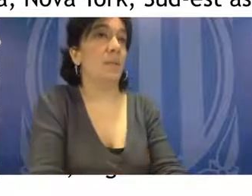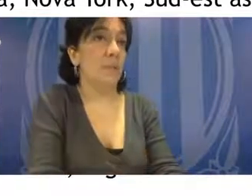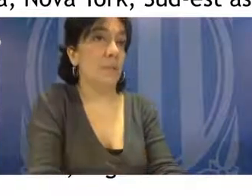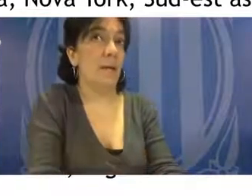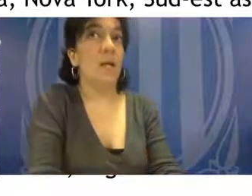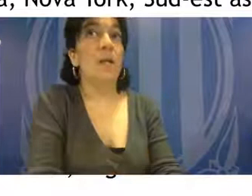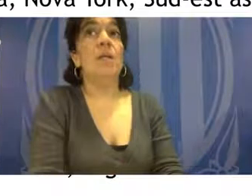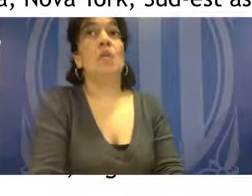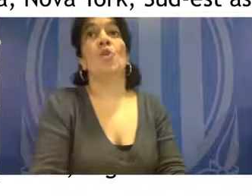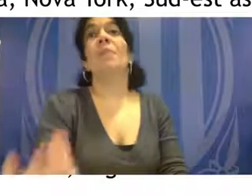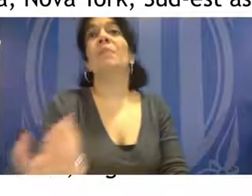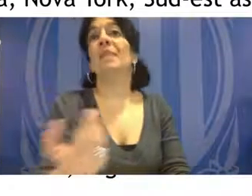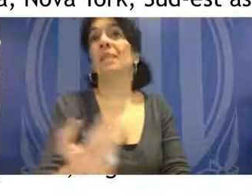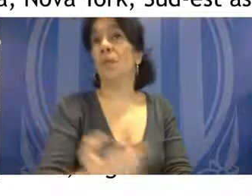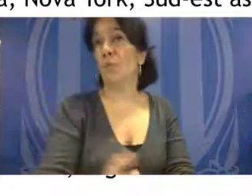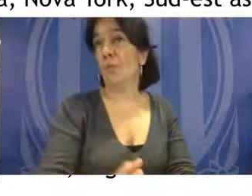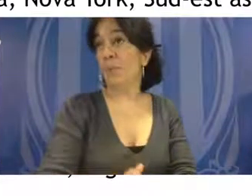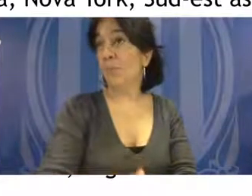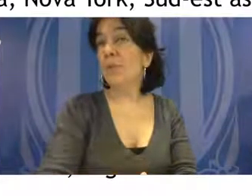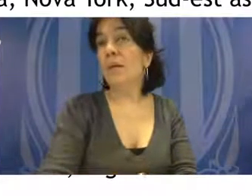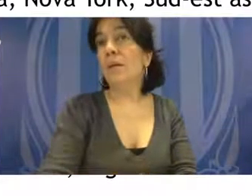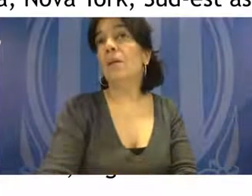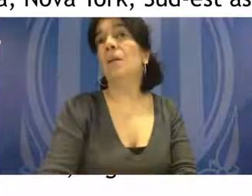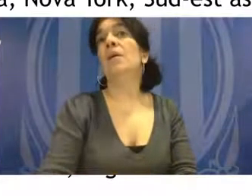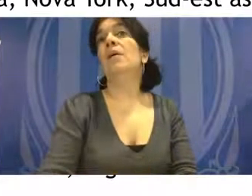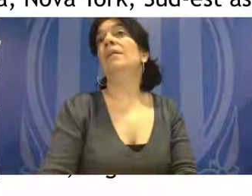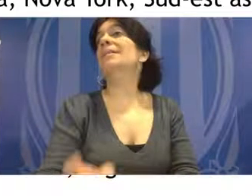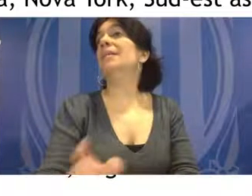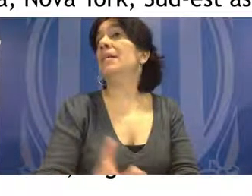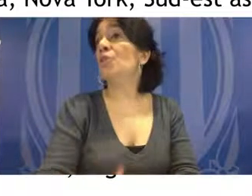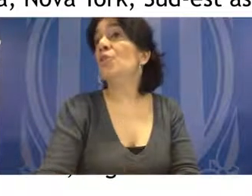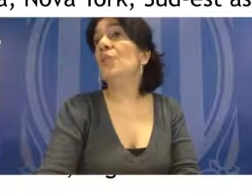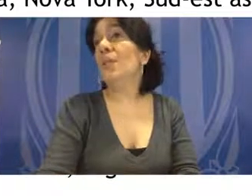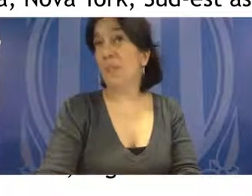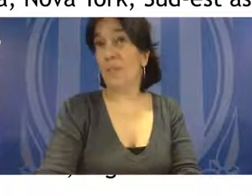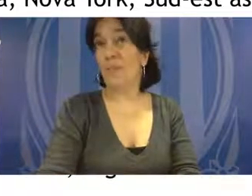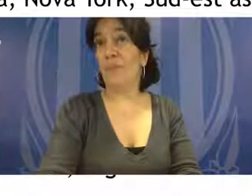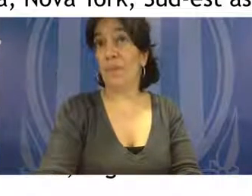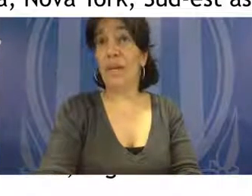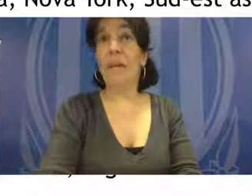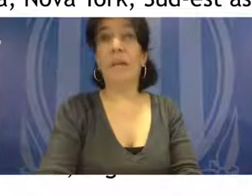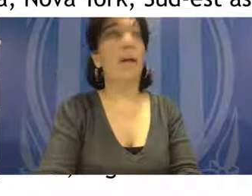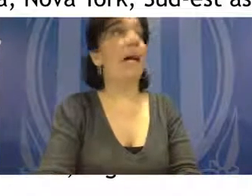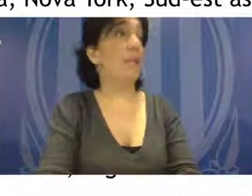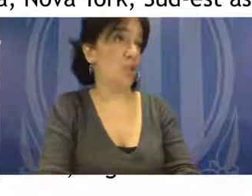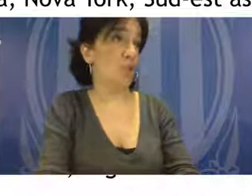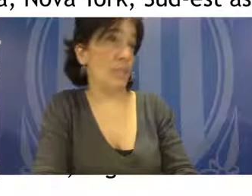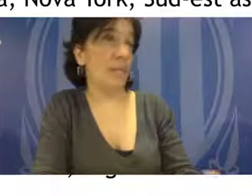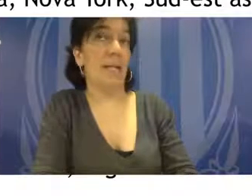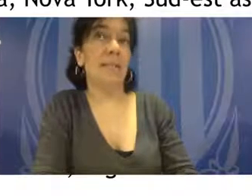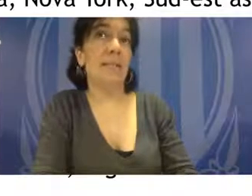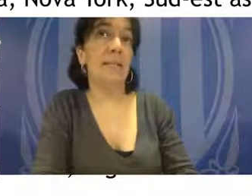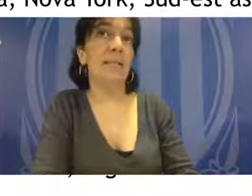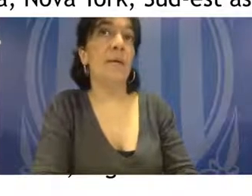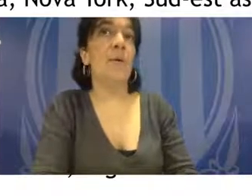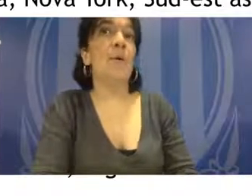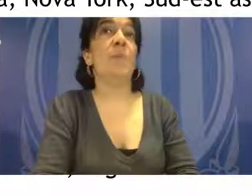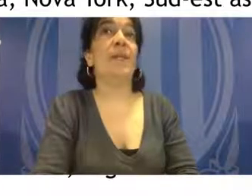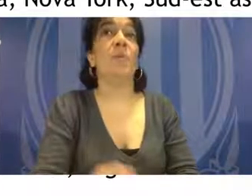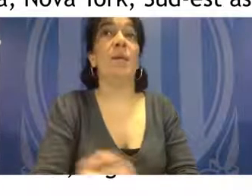de Turisme. Són membres de clubs de producte, destinacions de turisme familiar, els socis de